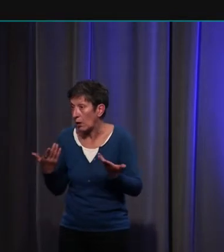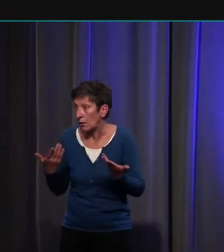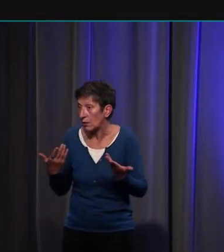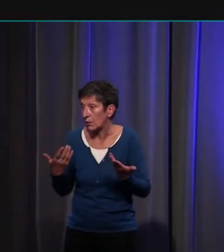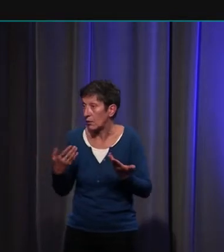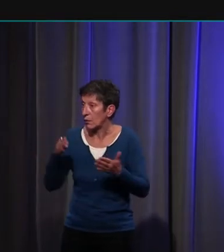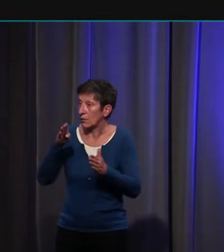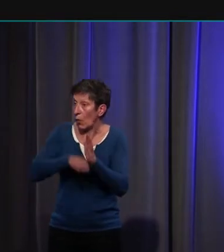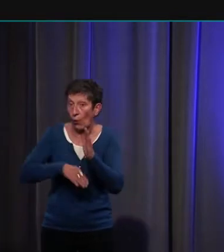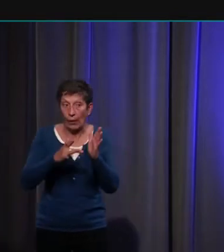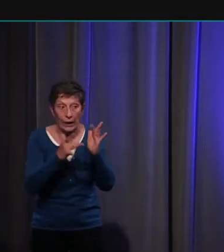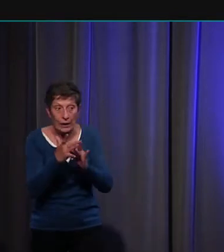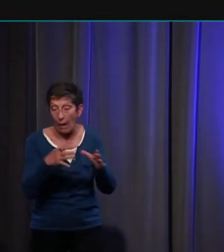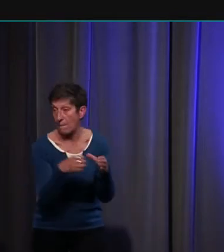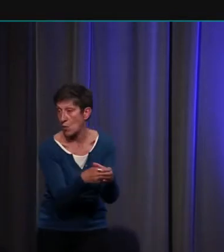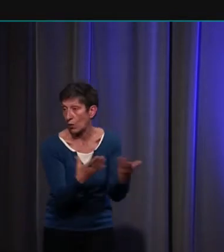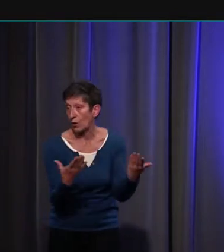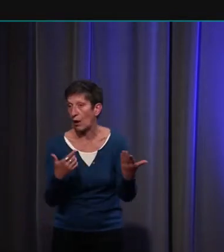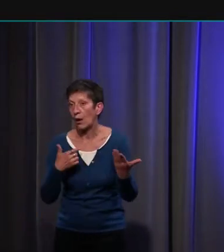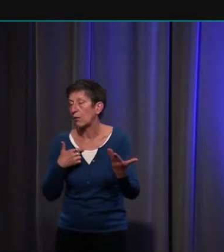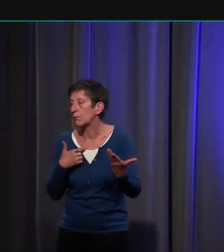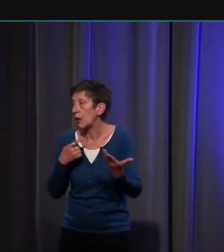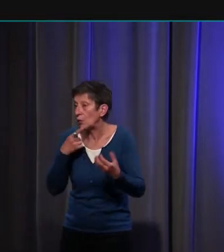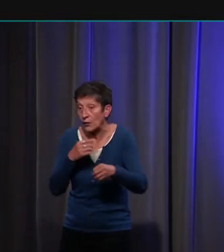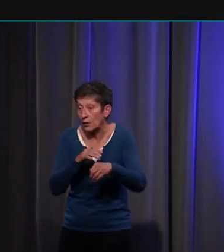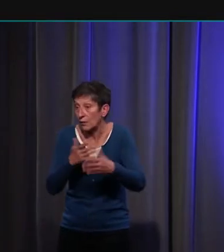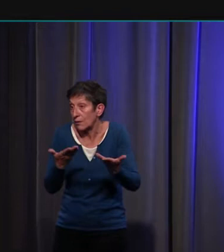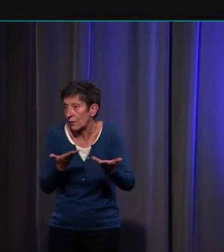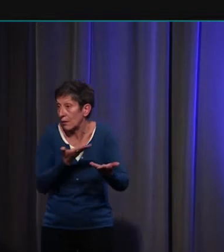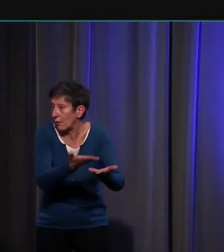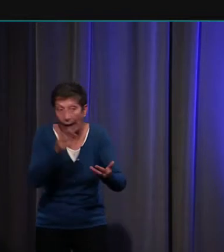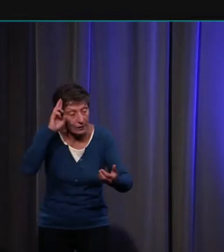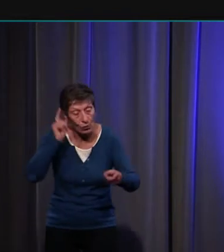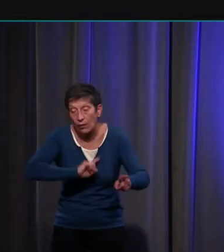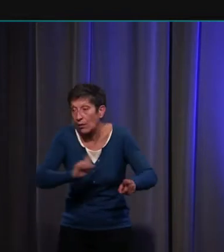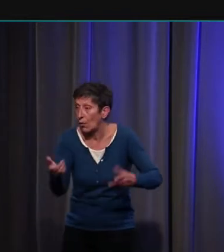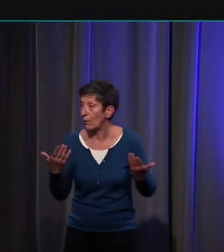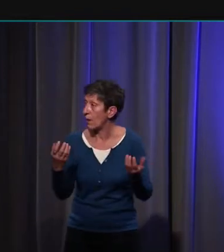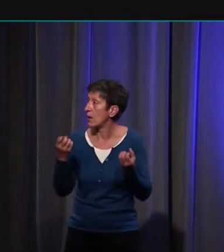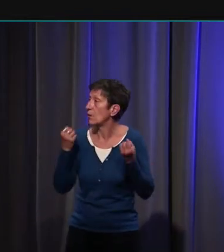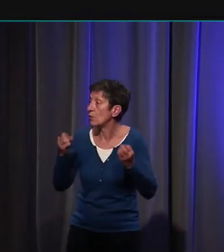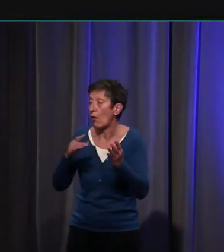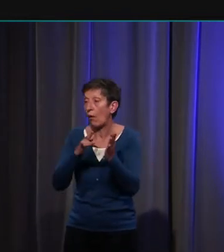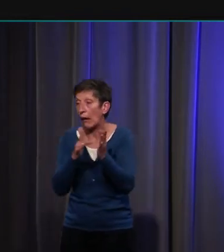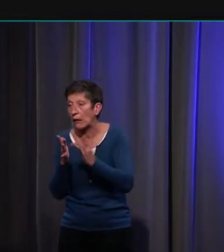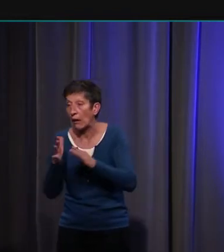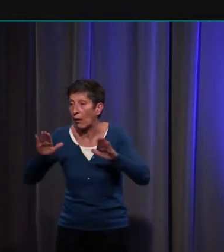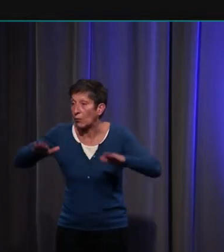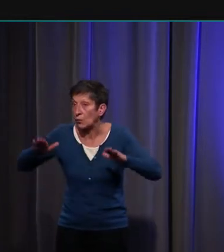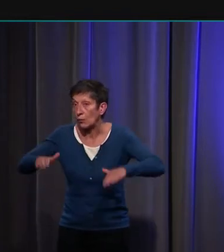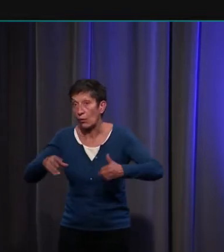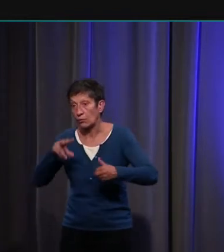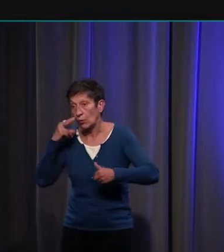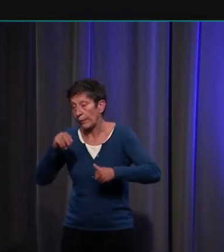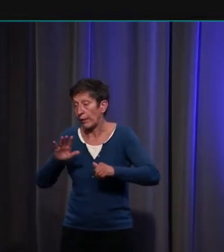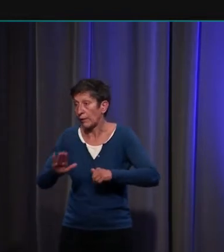une minorité mais je ne justifie pas c'est vous dire que les hommes dans ces situations-là très souvent malheureusement qu'ils soient chrétiens ou musulmans se comporte de la même façon